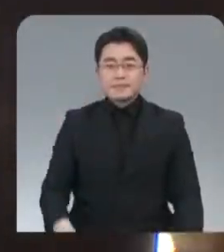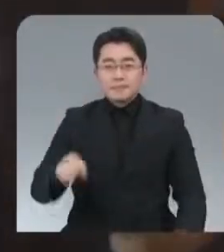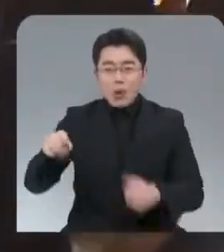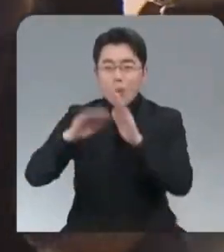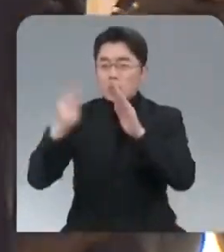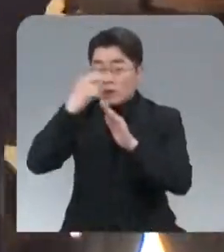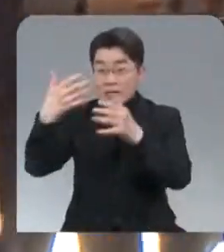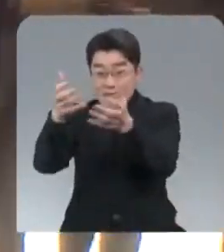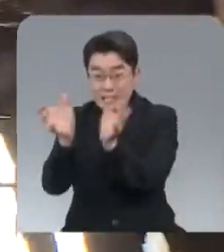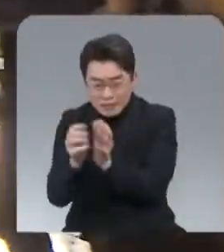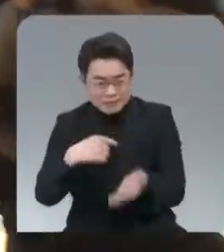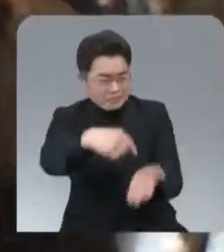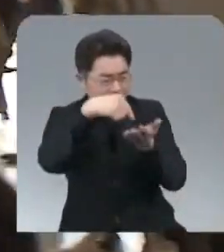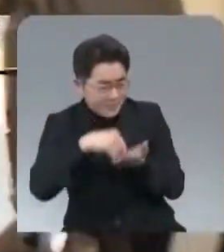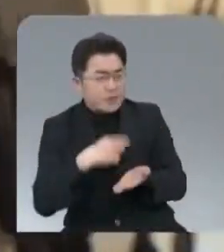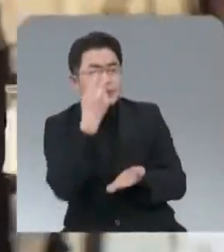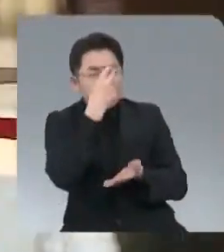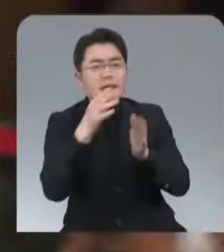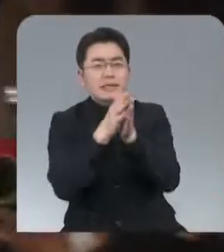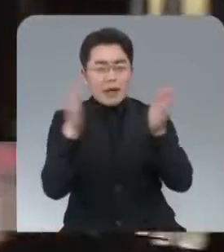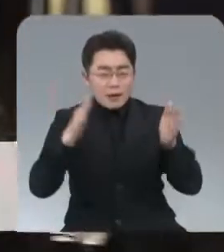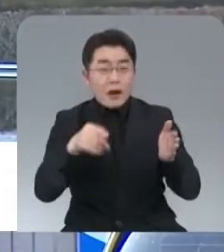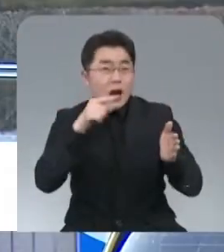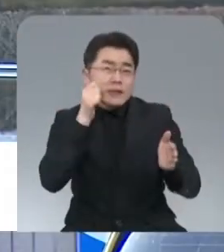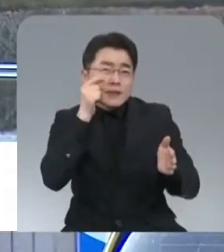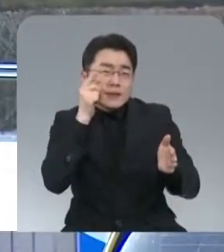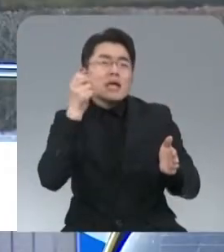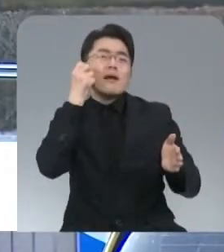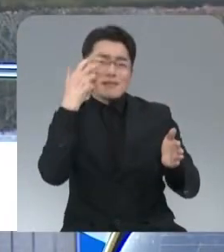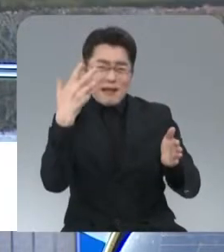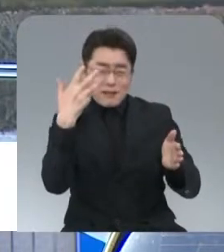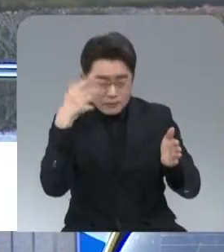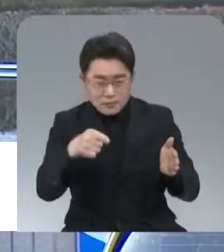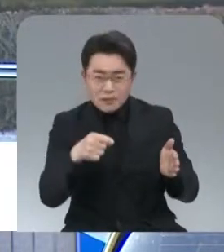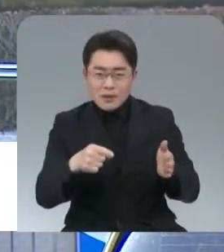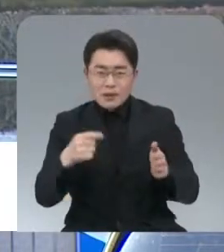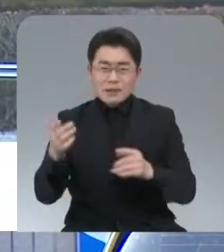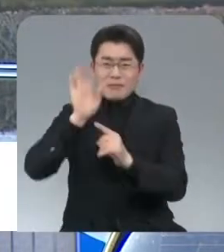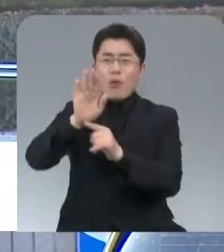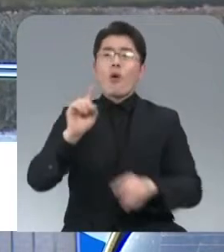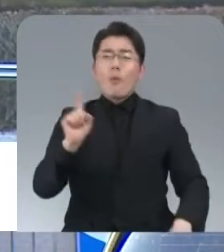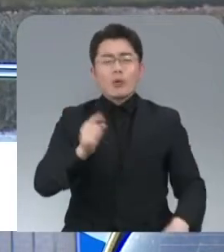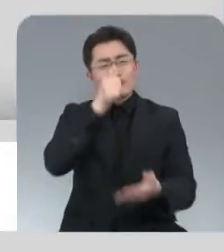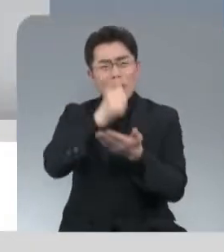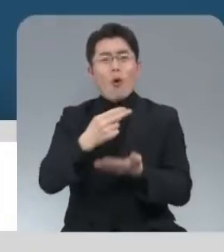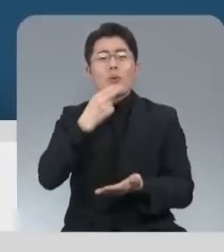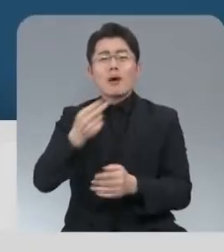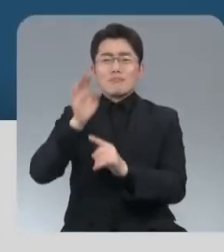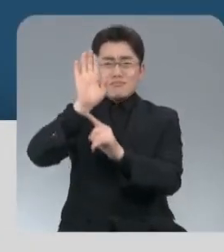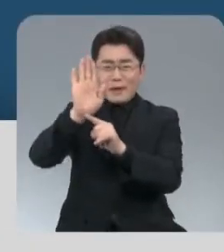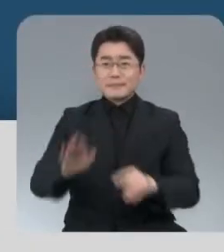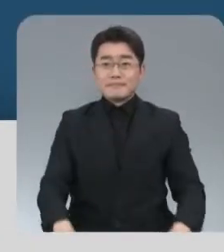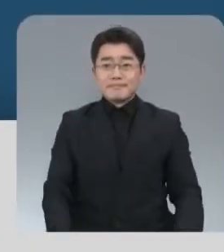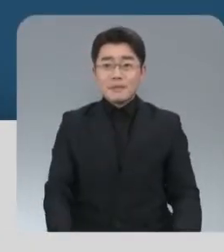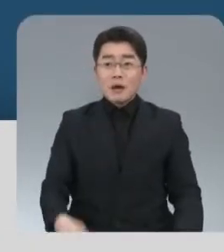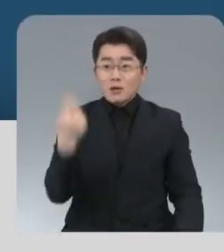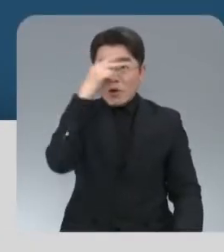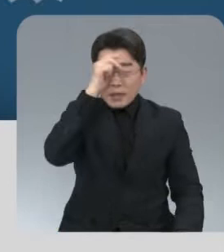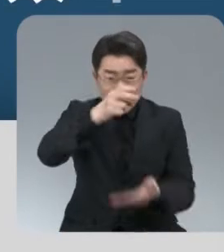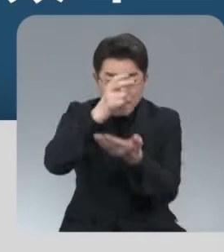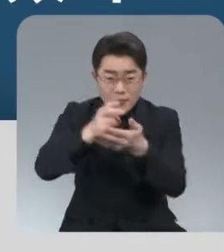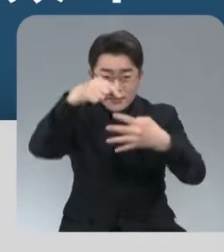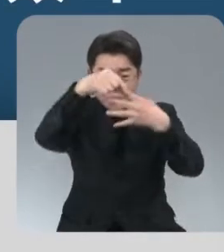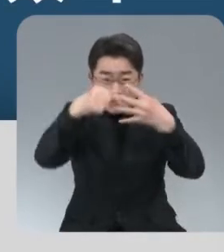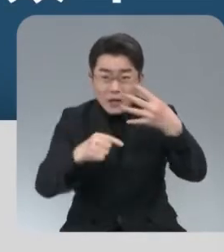직무유기 혐의 입니다 수사 착수 8달 만에 공수 처가 내린 결론은 무염 입니다 공수 천은 검찰 내부